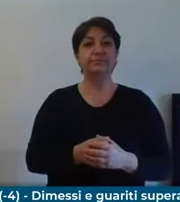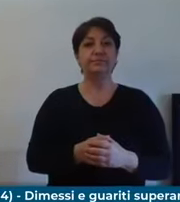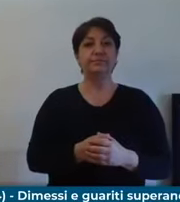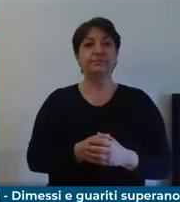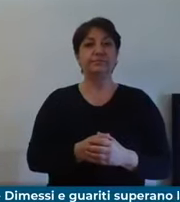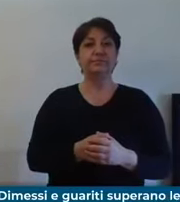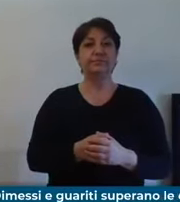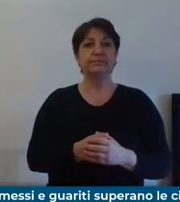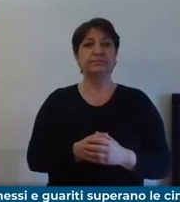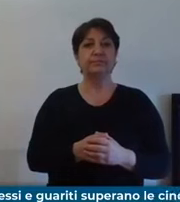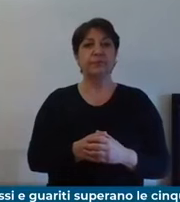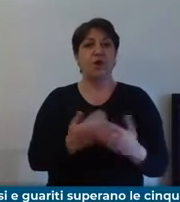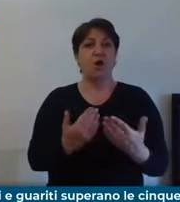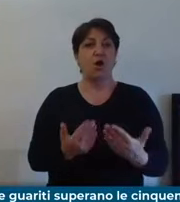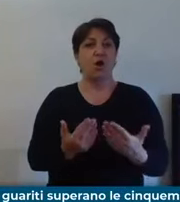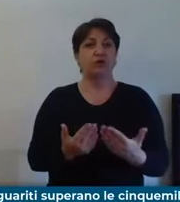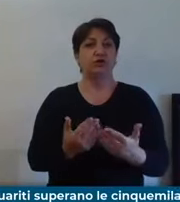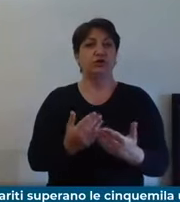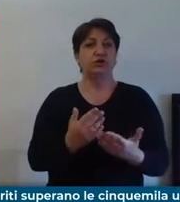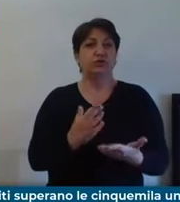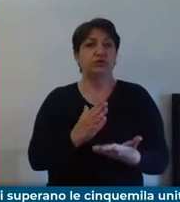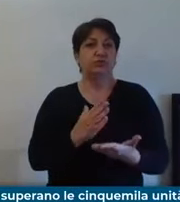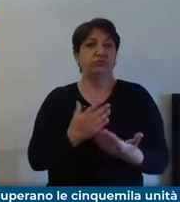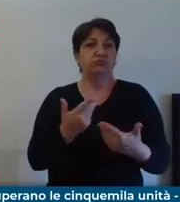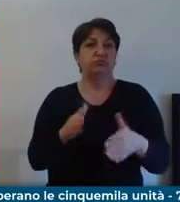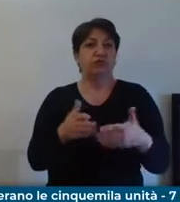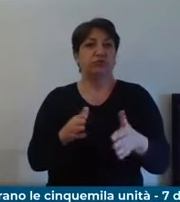che ci sono già dei commenti sulla stampa per quanto riguarda